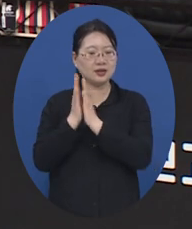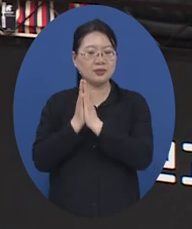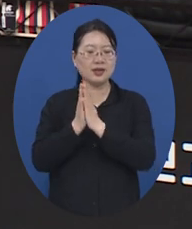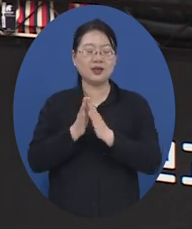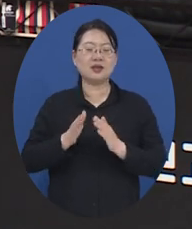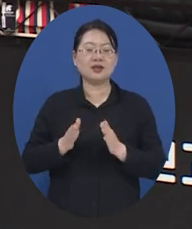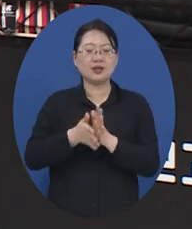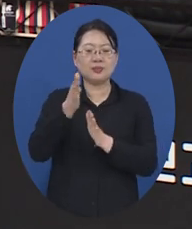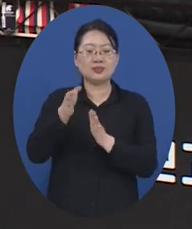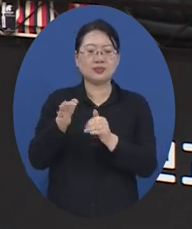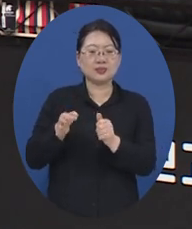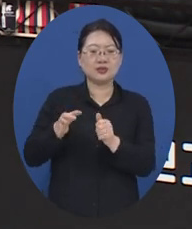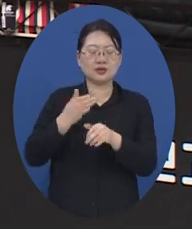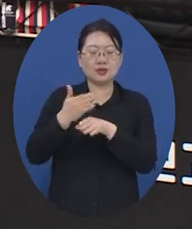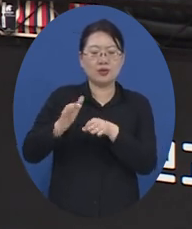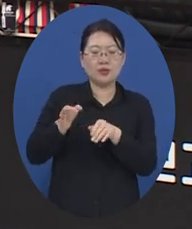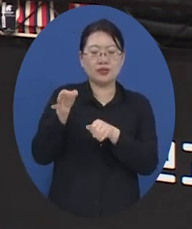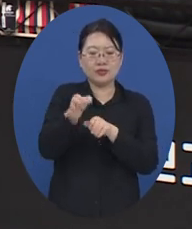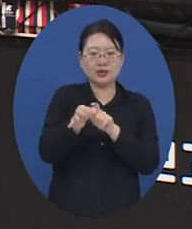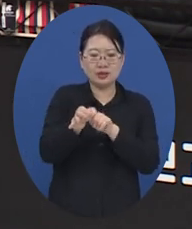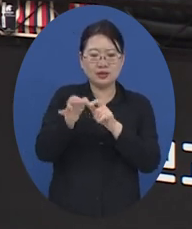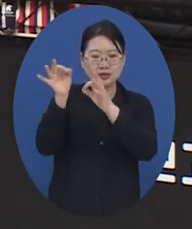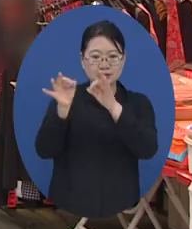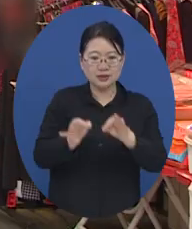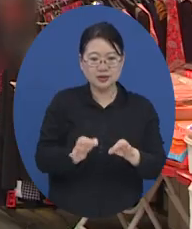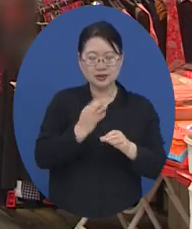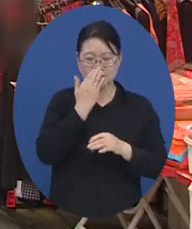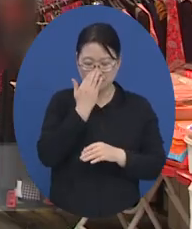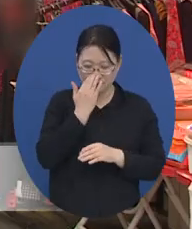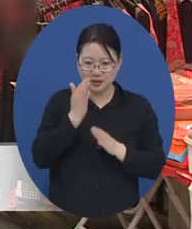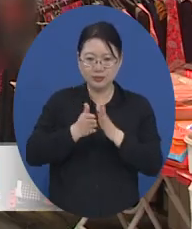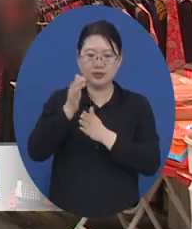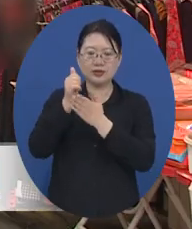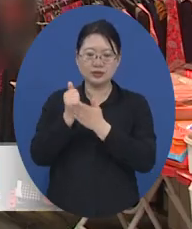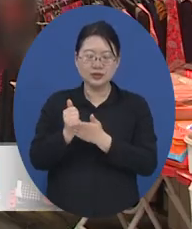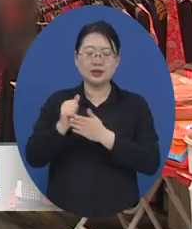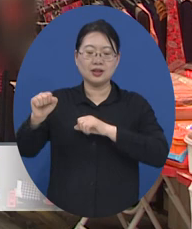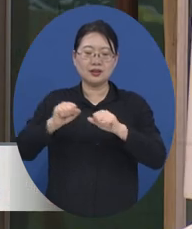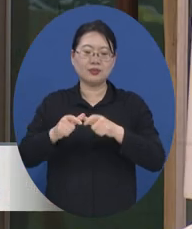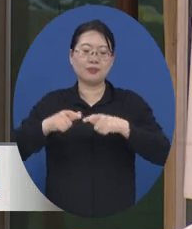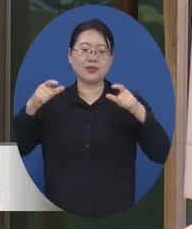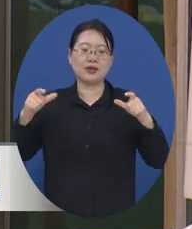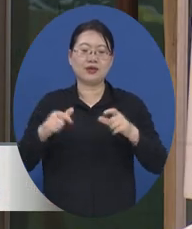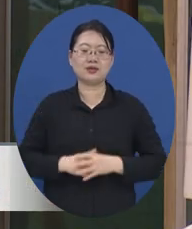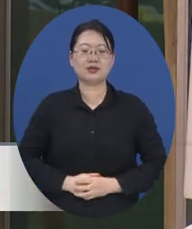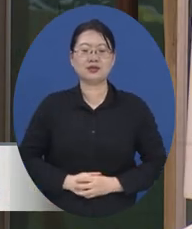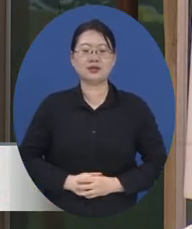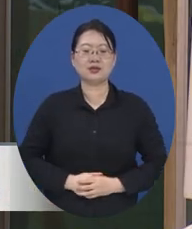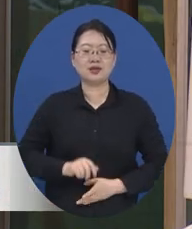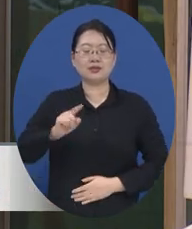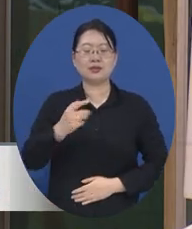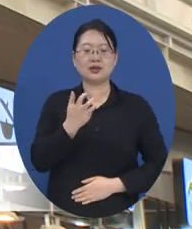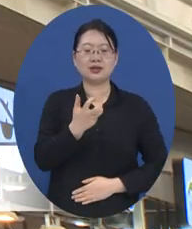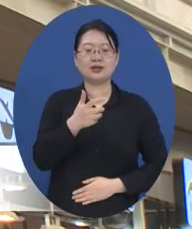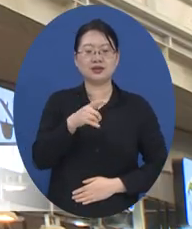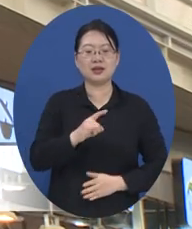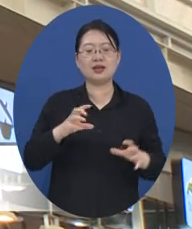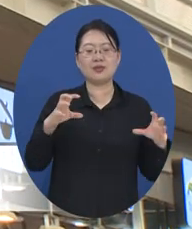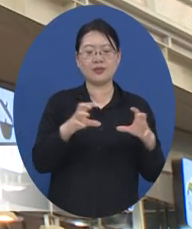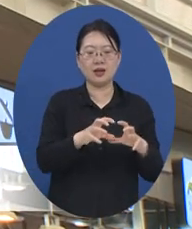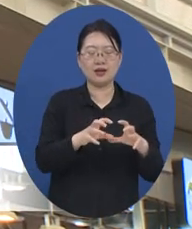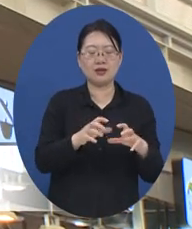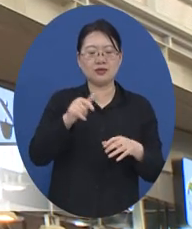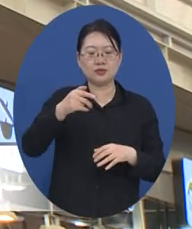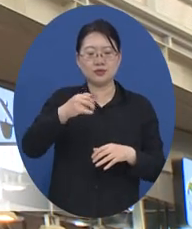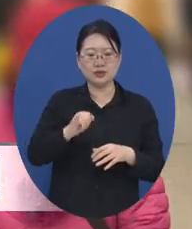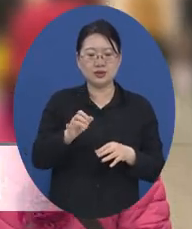낮추는 선한 건물 주 운동이 퍼지고 있습니다 180여개의 상가가 밀집한 구리전통시장 이곳은